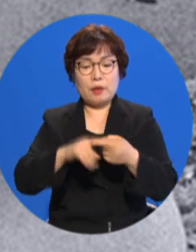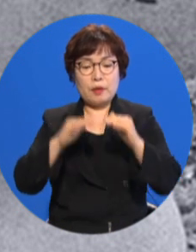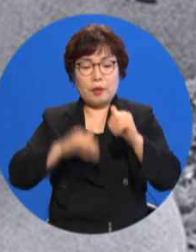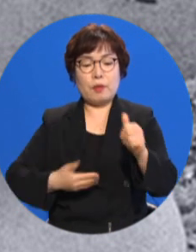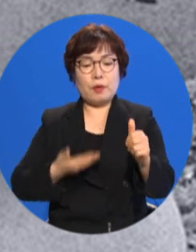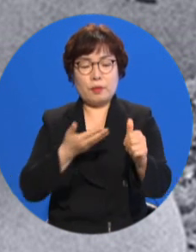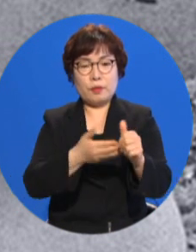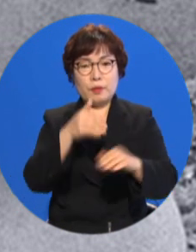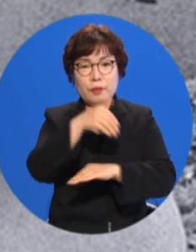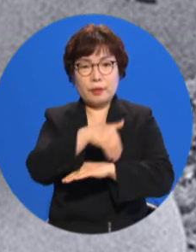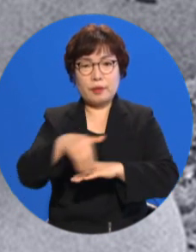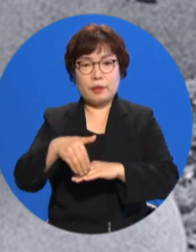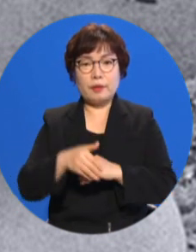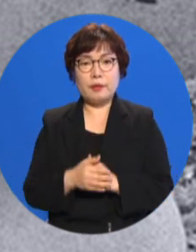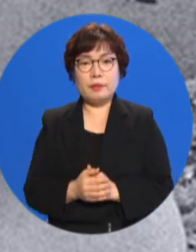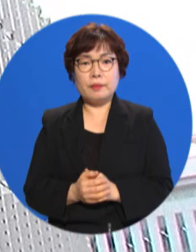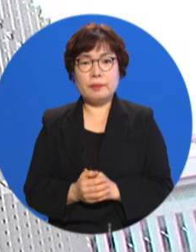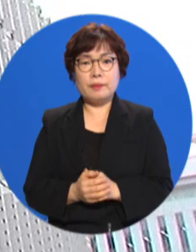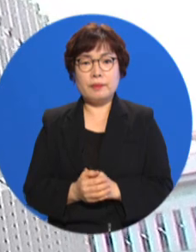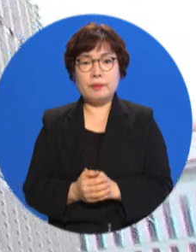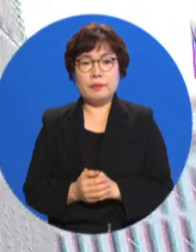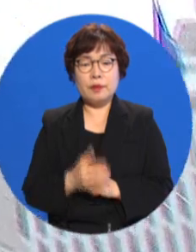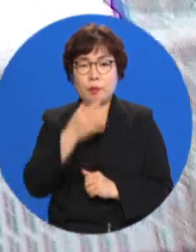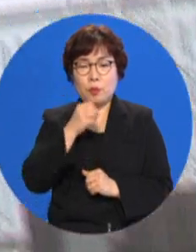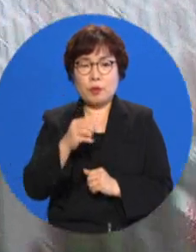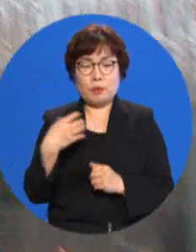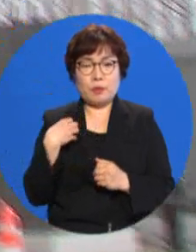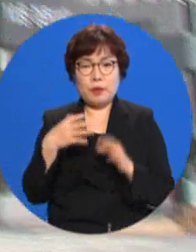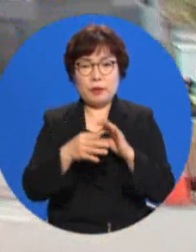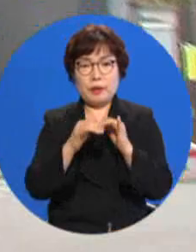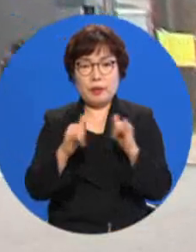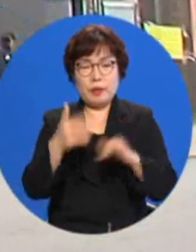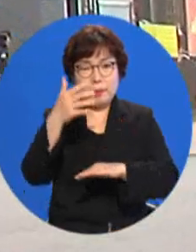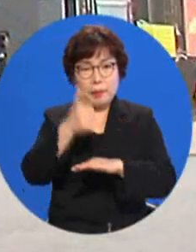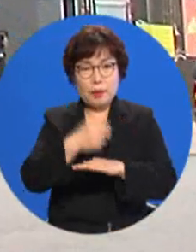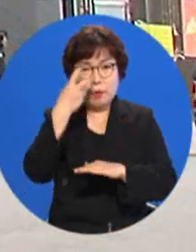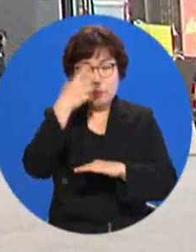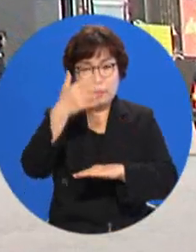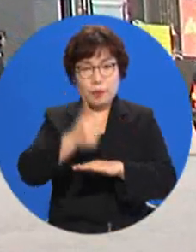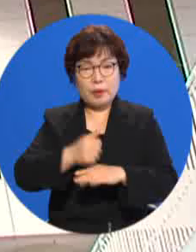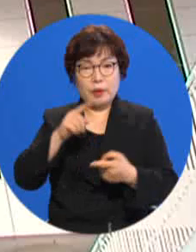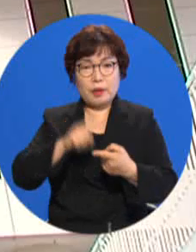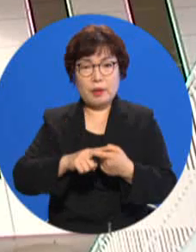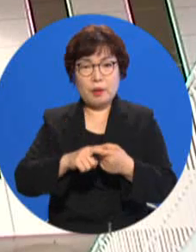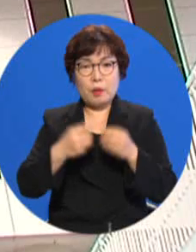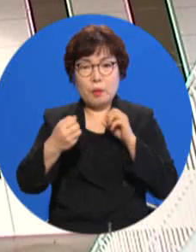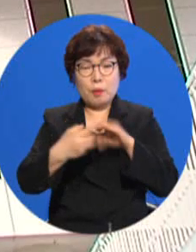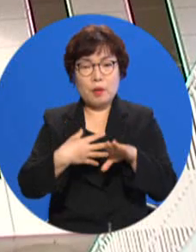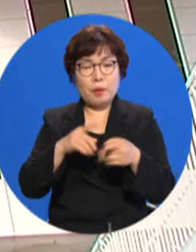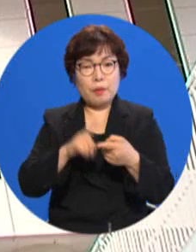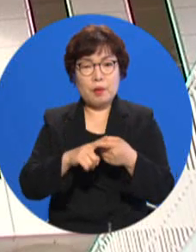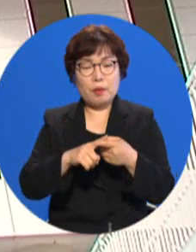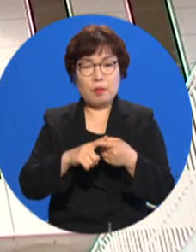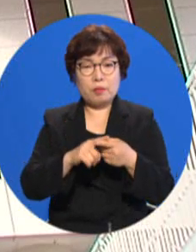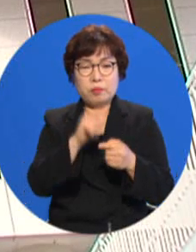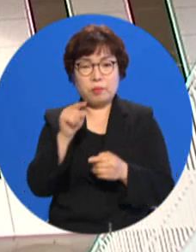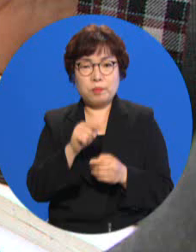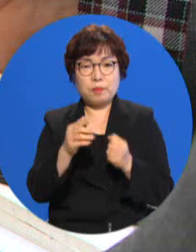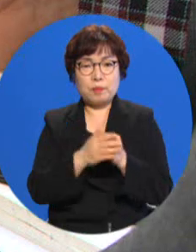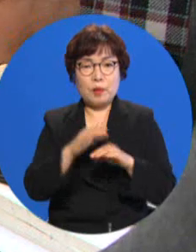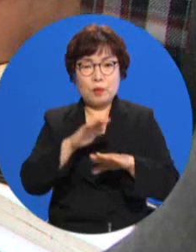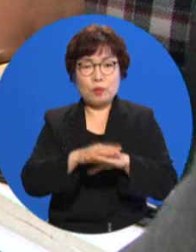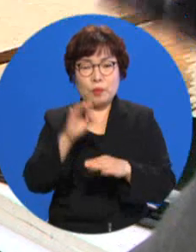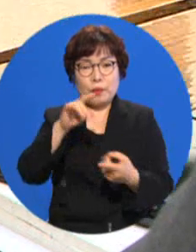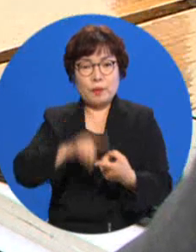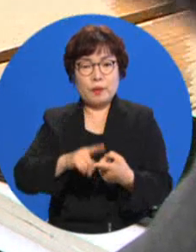통보할 예정이라고 밝혔습니다. 복지부 관계자는 최종 검토 결과에 대해 확답을 피하면서도 지자체가